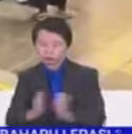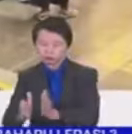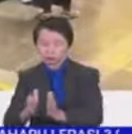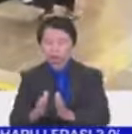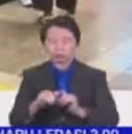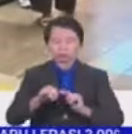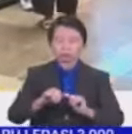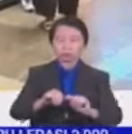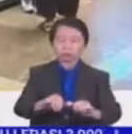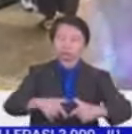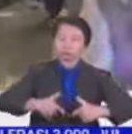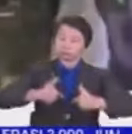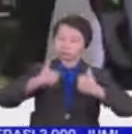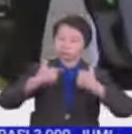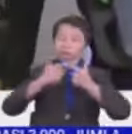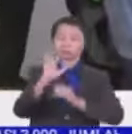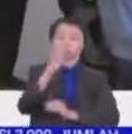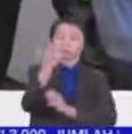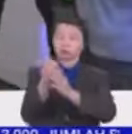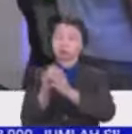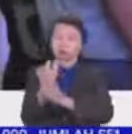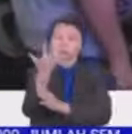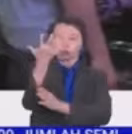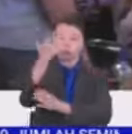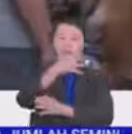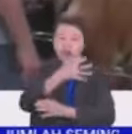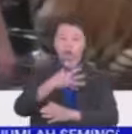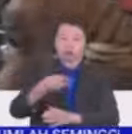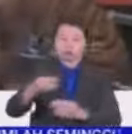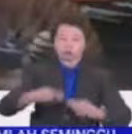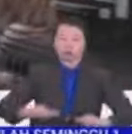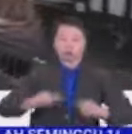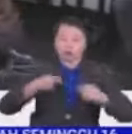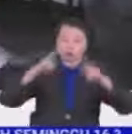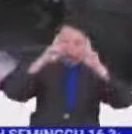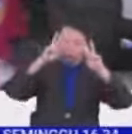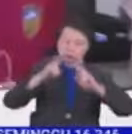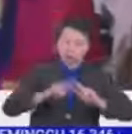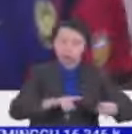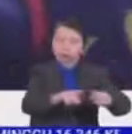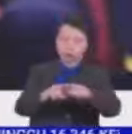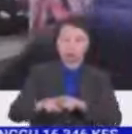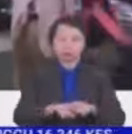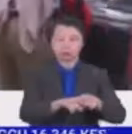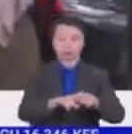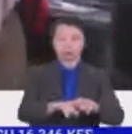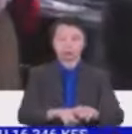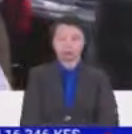merealisasikan kelestarian alam, pertumbuhan inklusif, seterusnya hidup aman bersama.